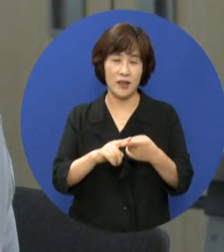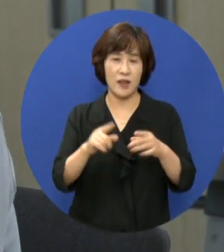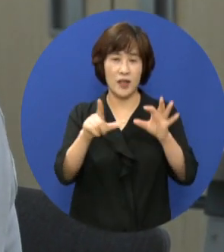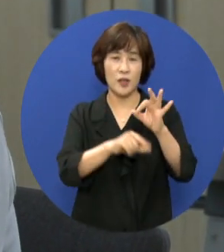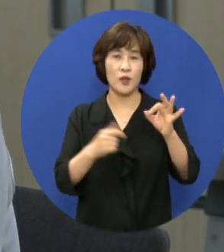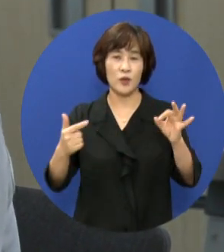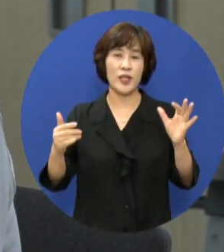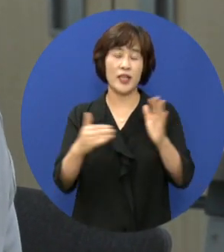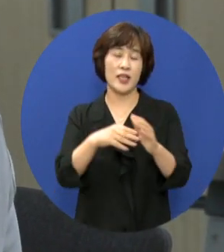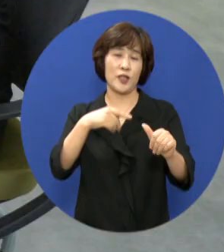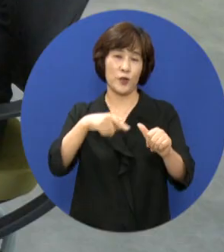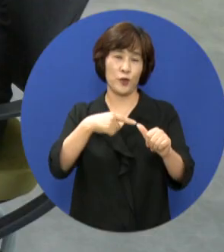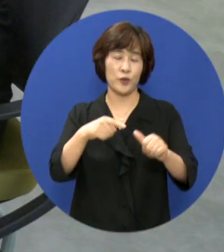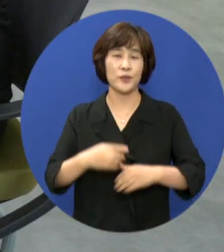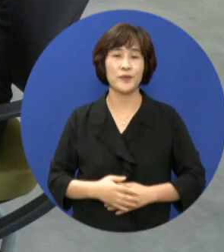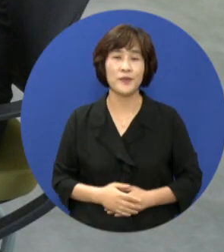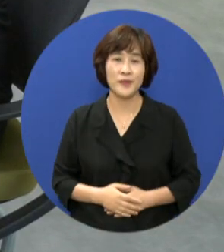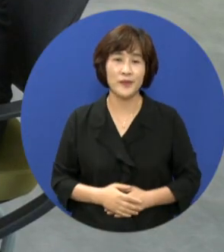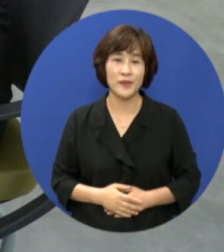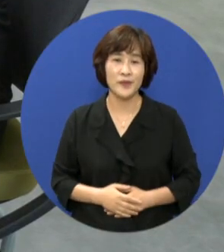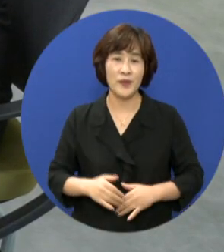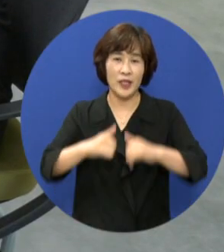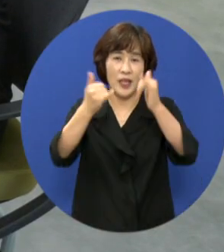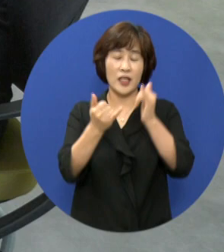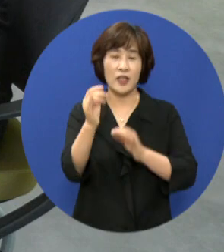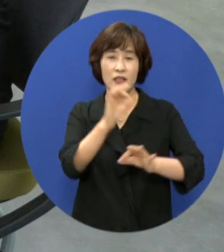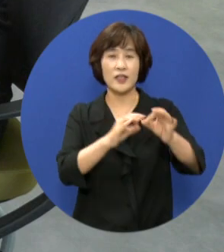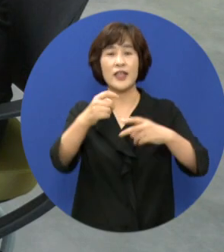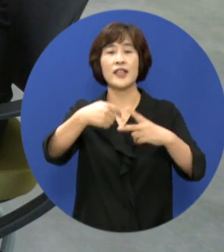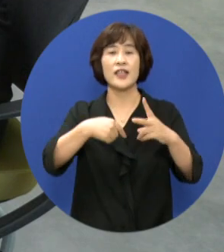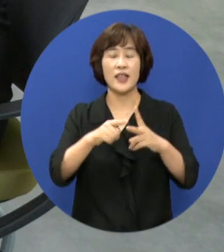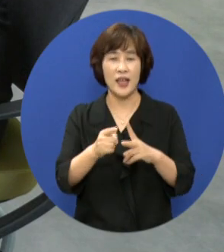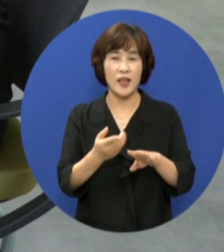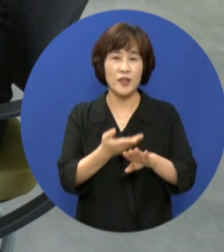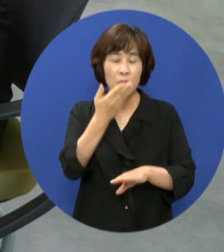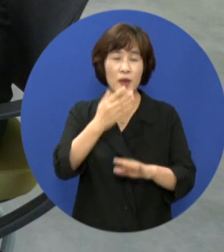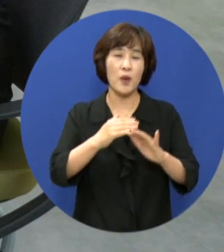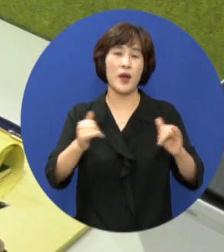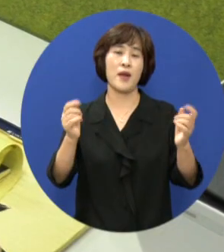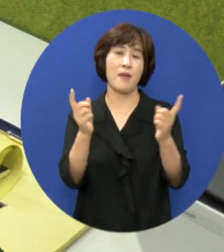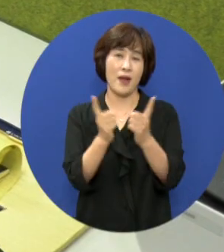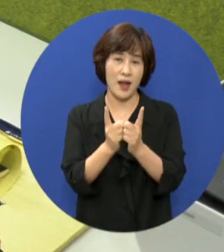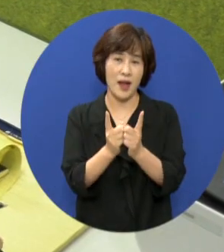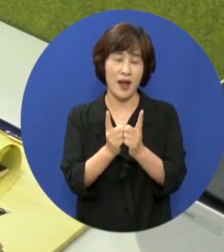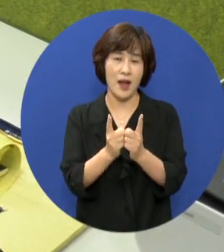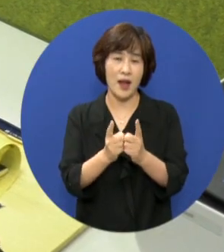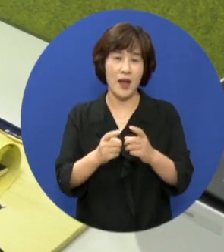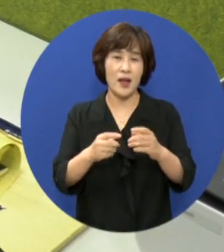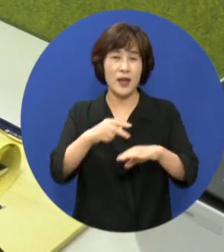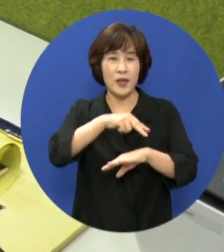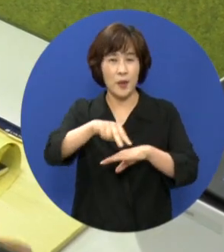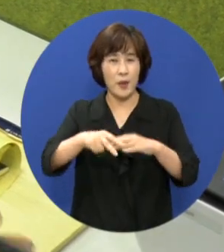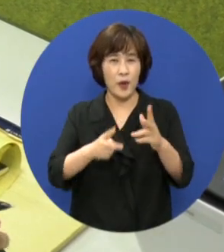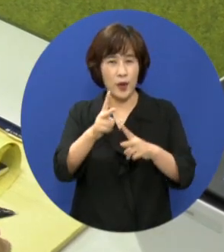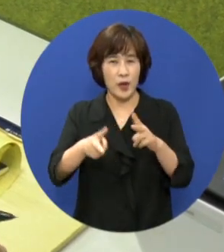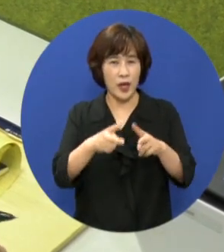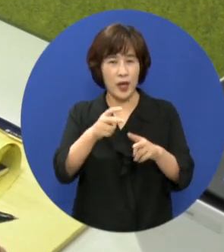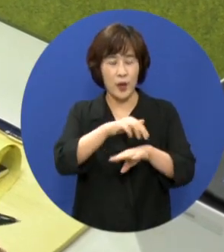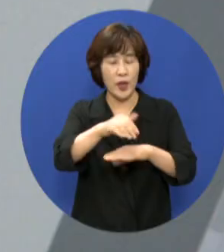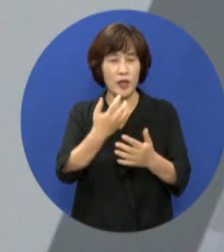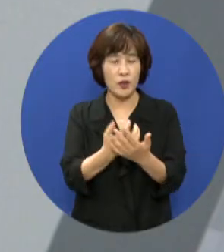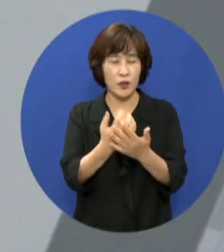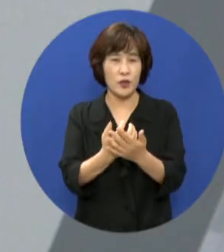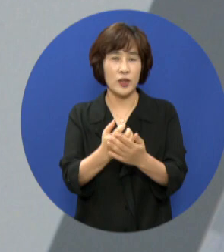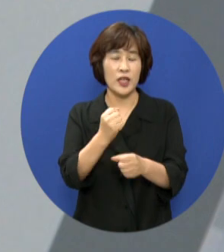10월 6일까지 교육합니다 사회적 경제에 의해 선배 창업가 와 의 만남 사업계획서 작성 등